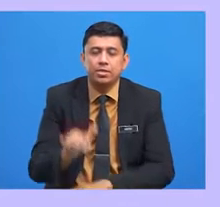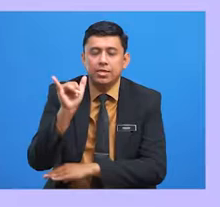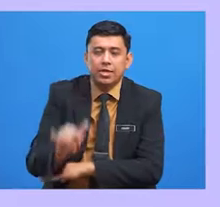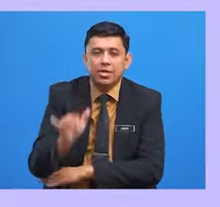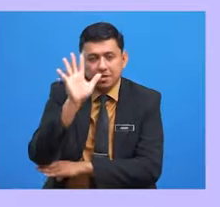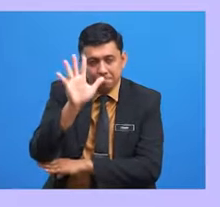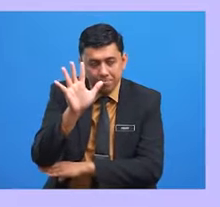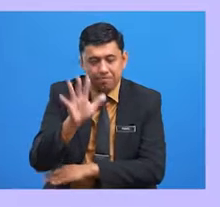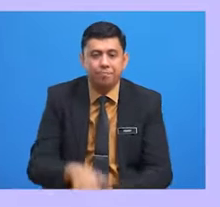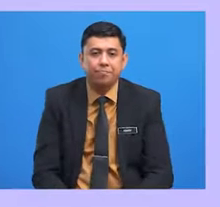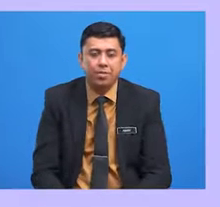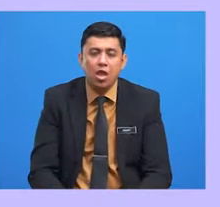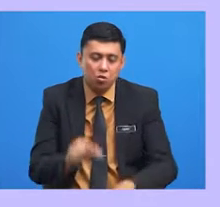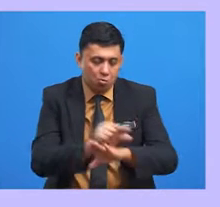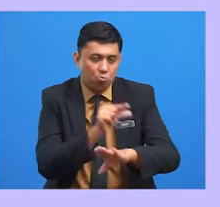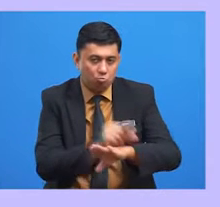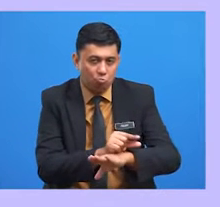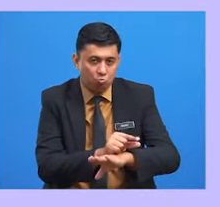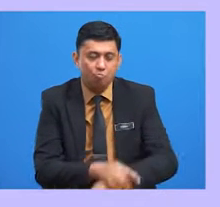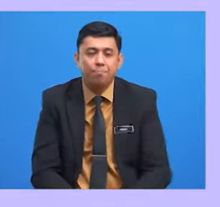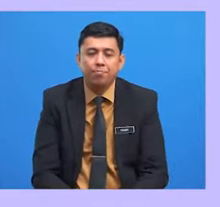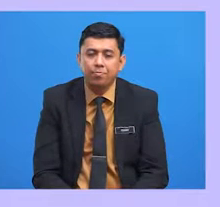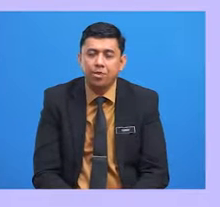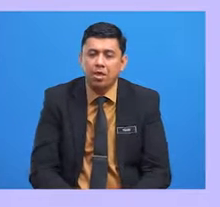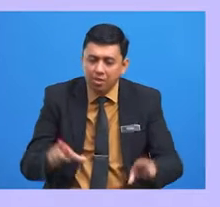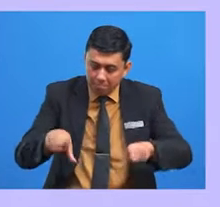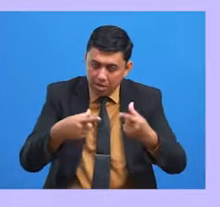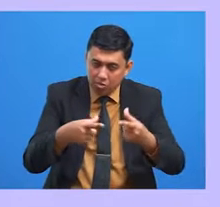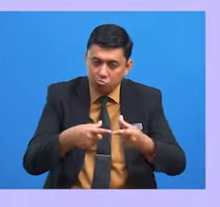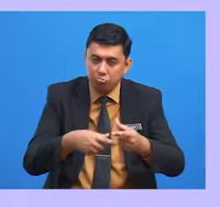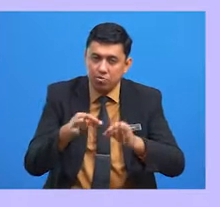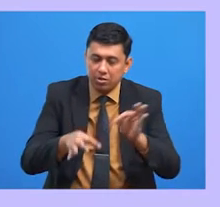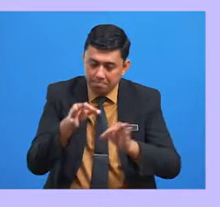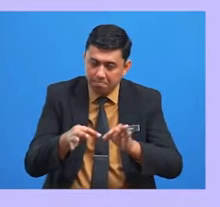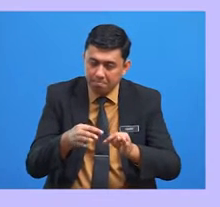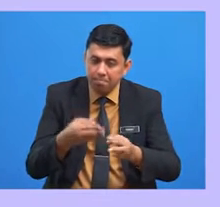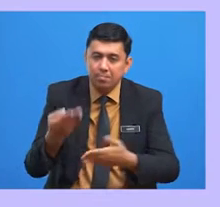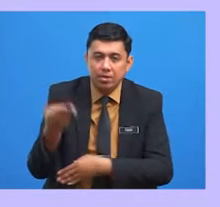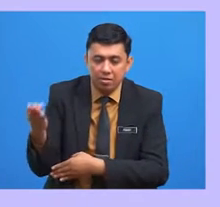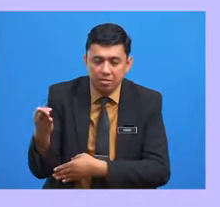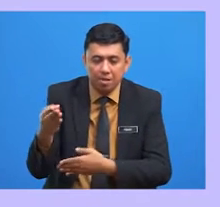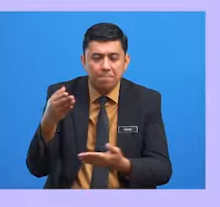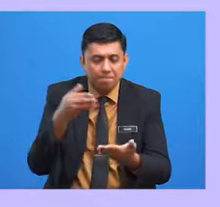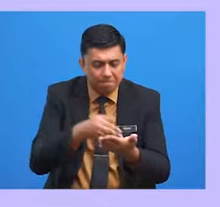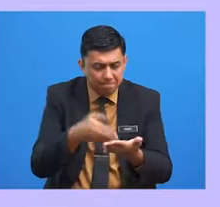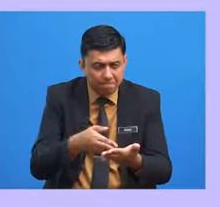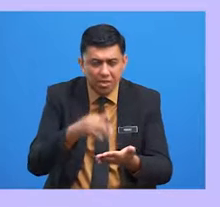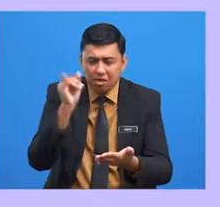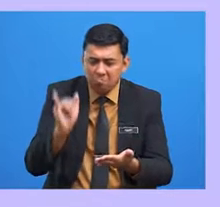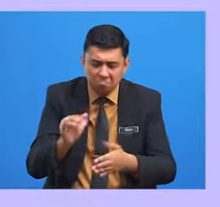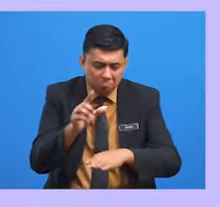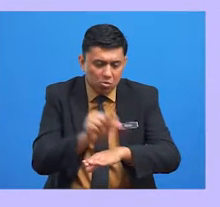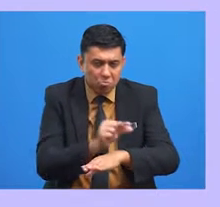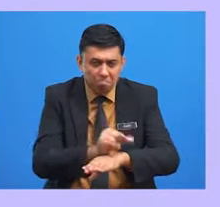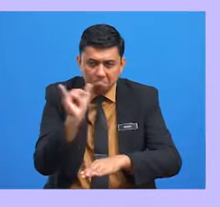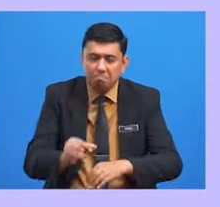Yang kelima, bilangan kegunaan. Permintaan anjal berlaku jika sesuatu barang mempunyai bilangan kegunaan yang